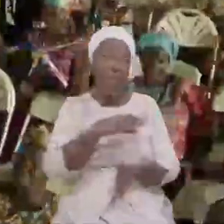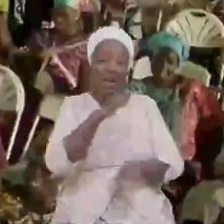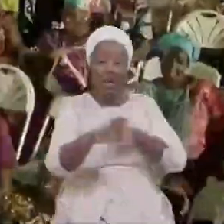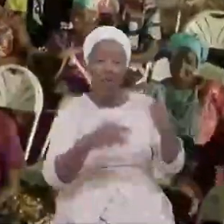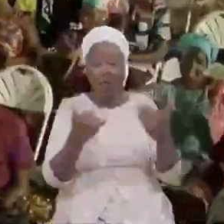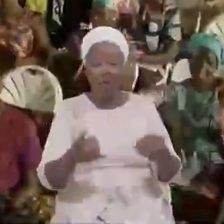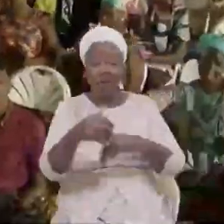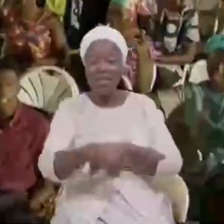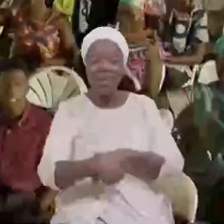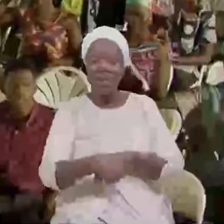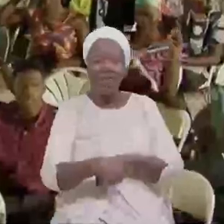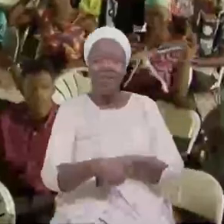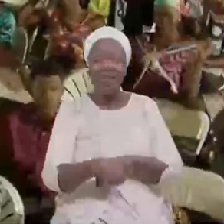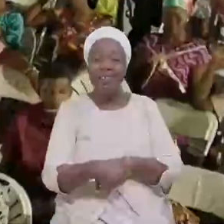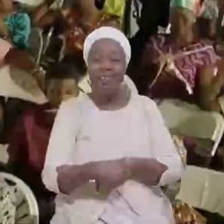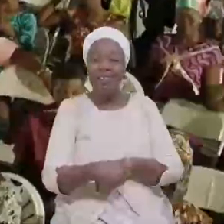soir?